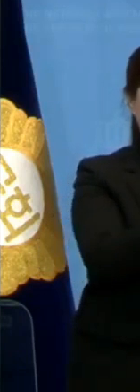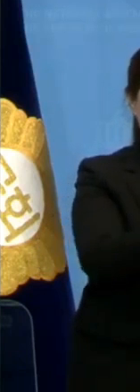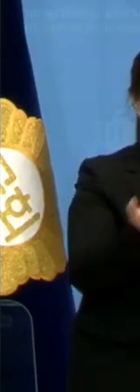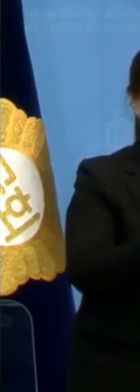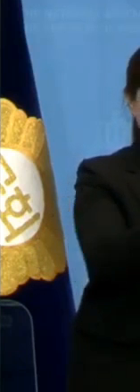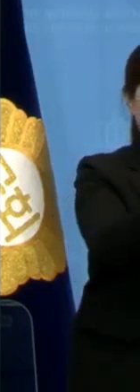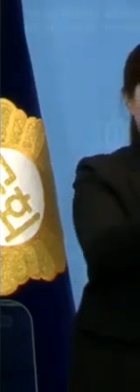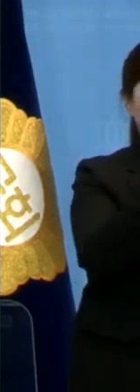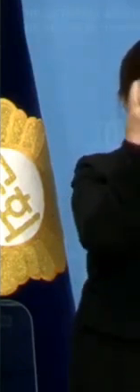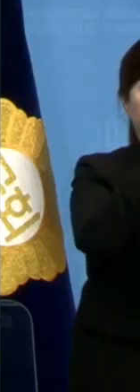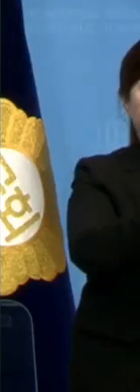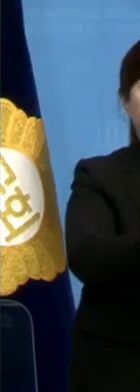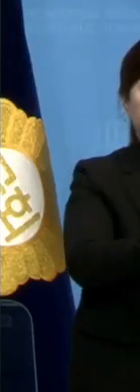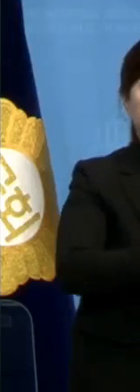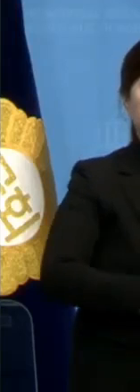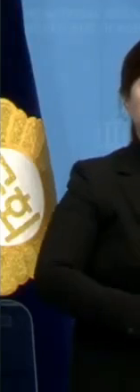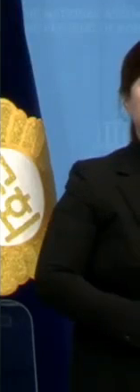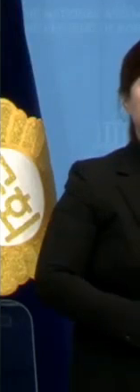이렇게 말씀드리겠습니다.